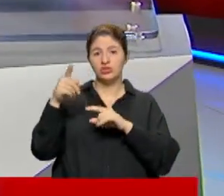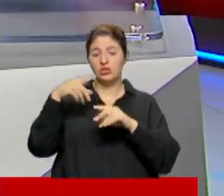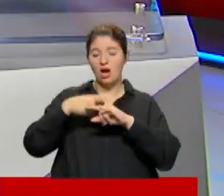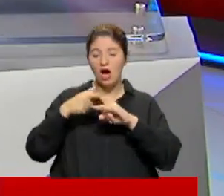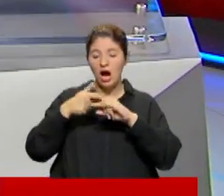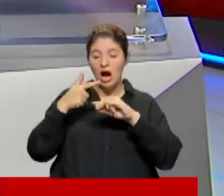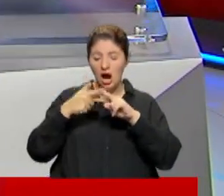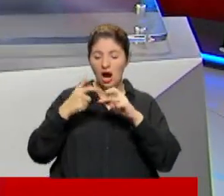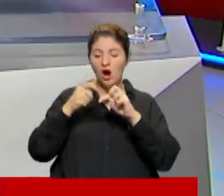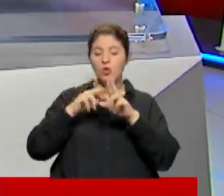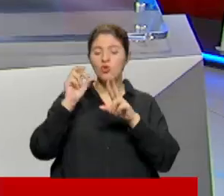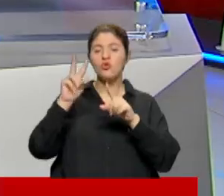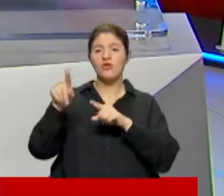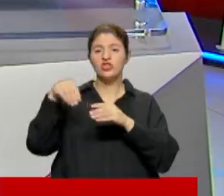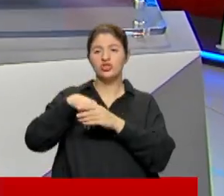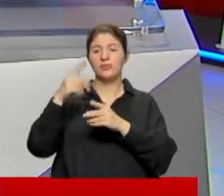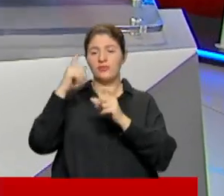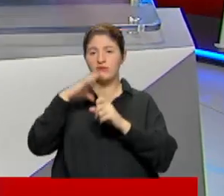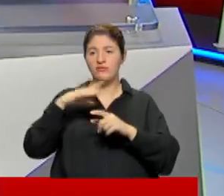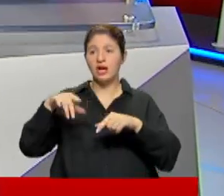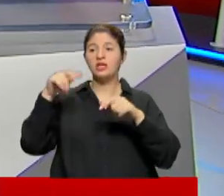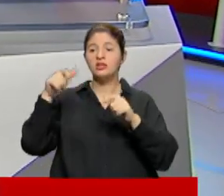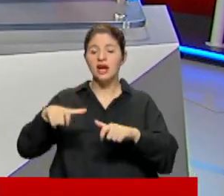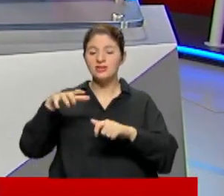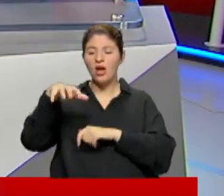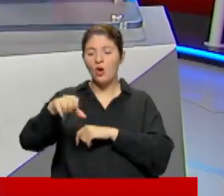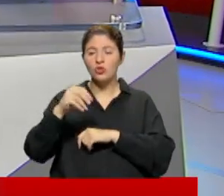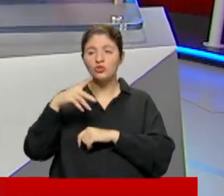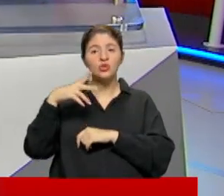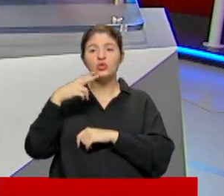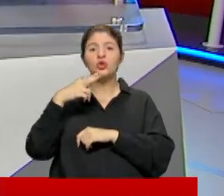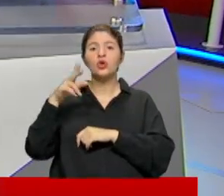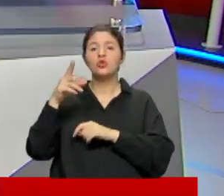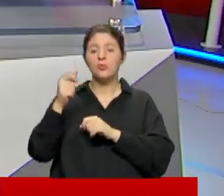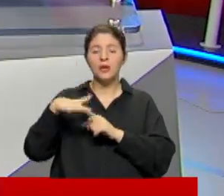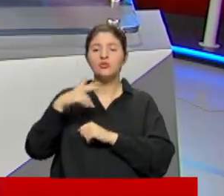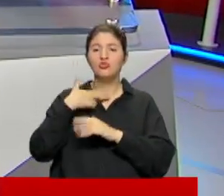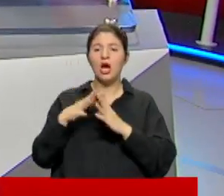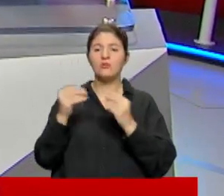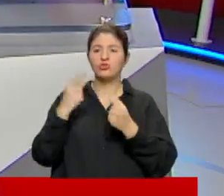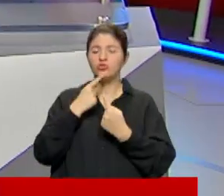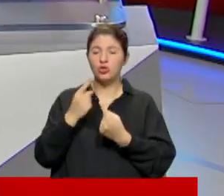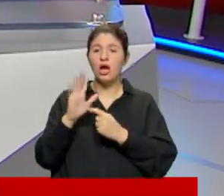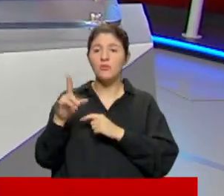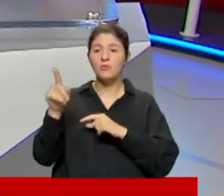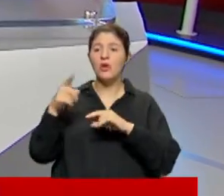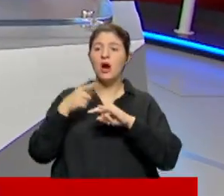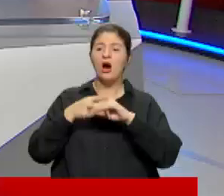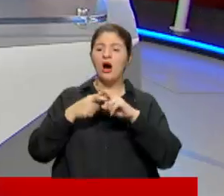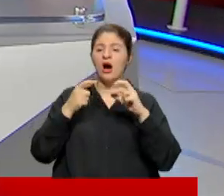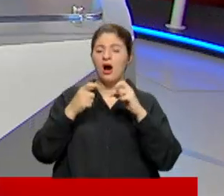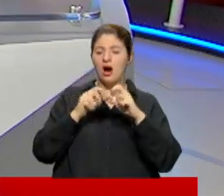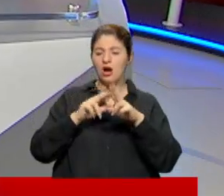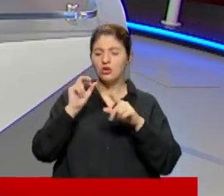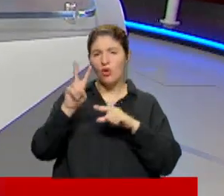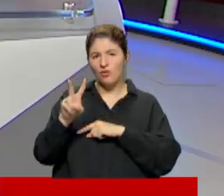darbesi diyor Rusya Toprak yani sahada Ukrayna'da işgal ettiği toprakları kaybettiğini kabul ediyor diyor Ancak burası harkiv ya da Harkov ikisi de